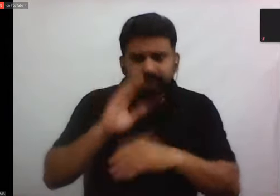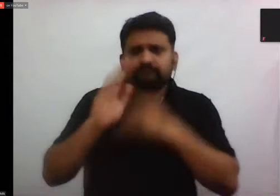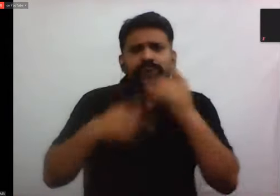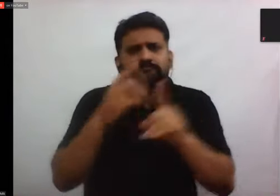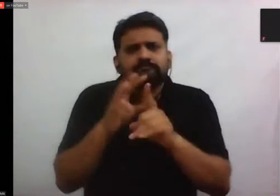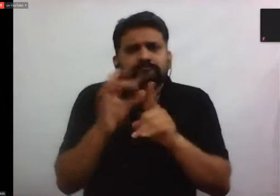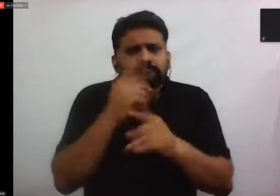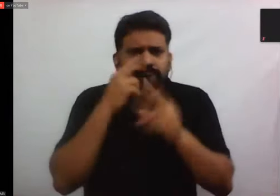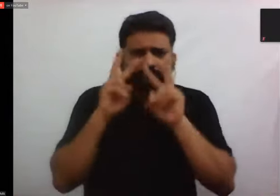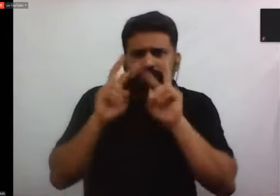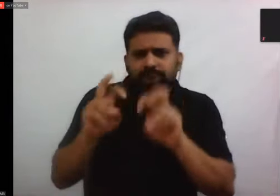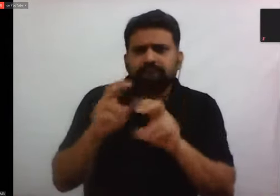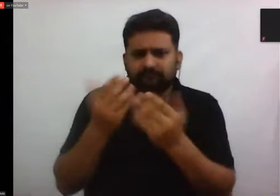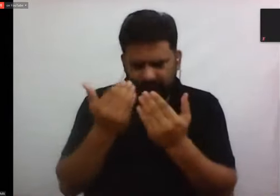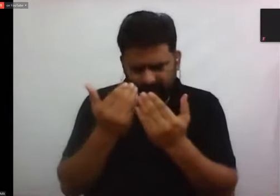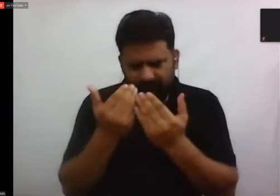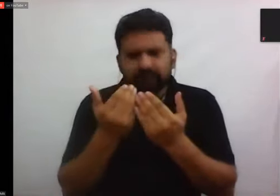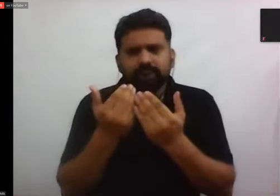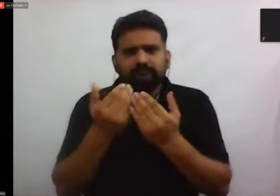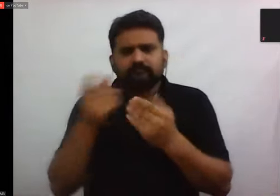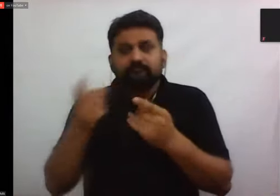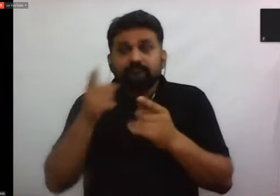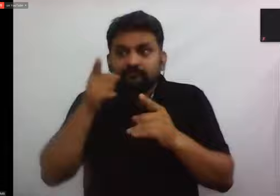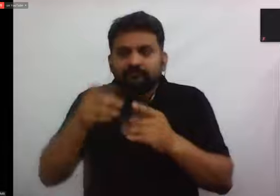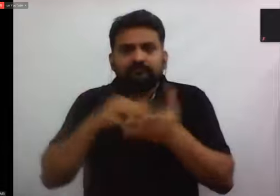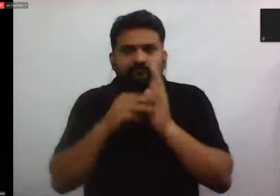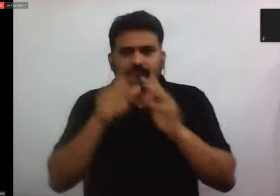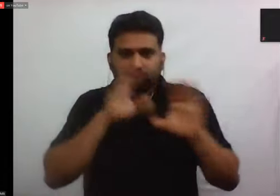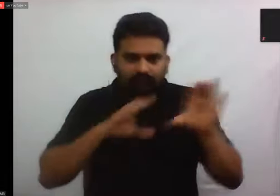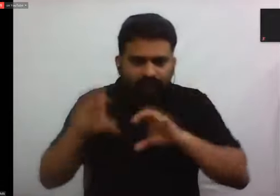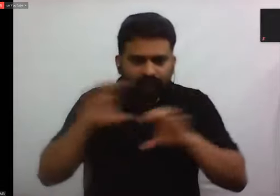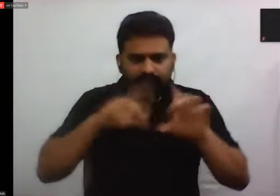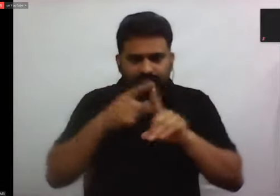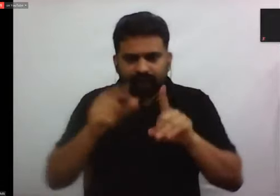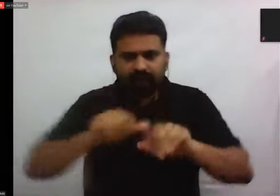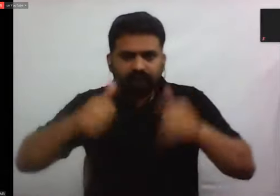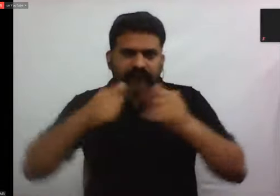फंक्शनल असेसमेंट. दैट विल अफेक्ट योर फंक्शनल असेसमेंट रिजल्ट्स.